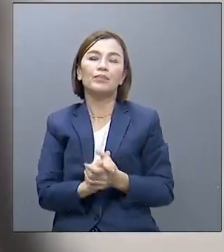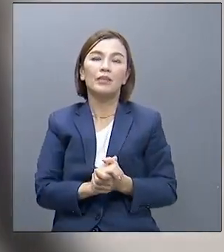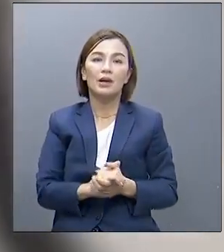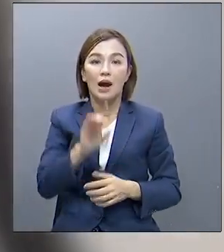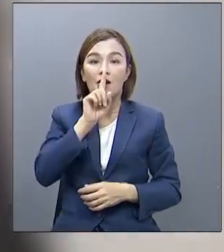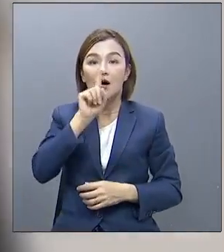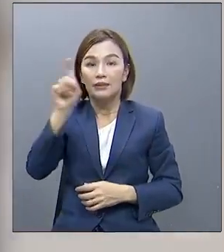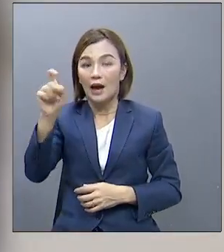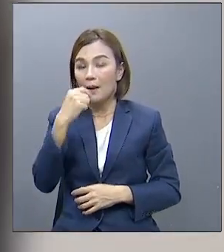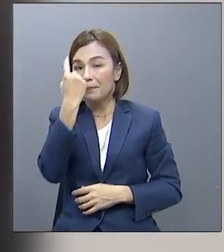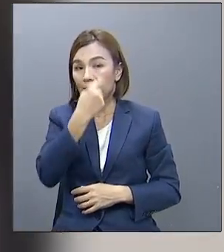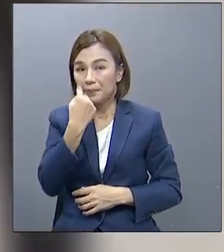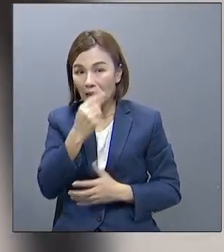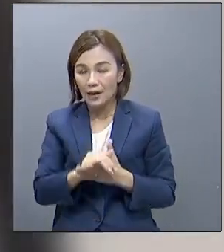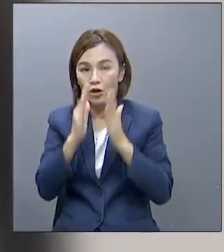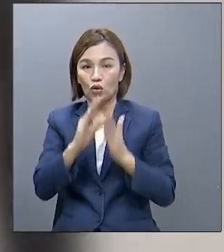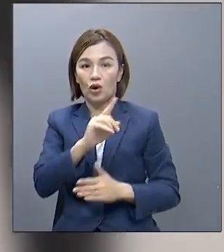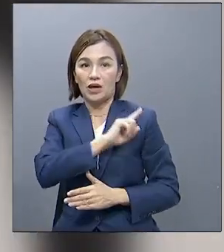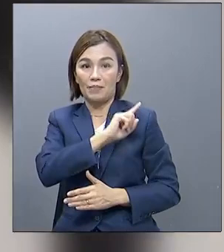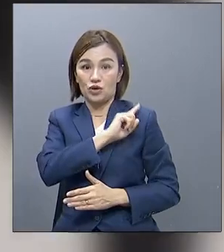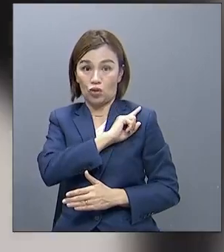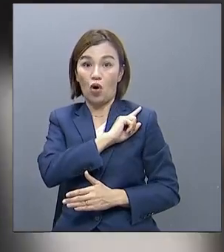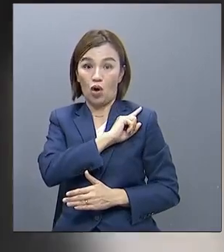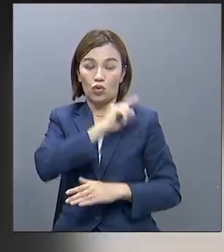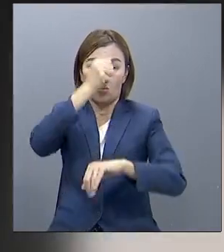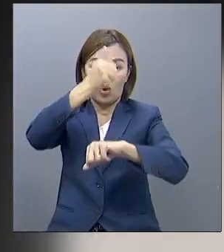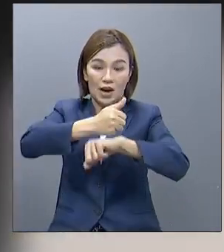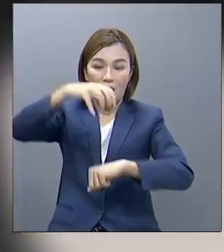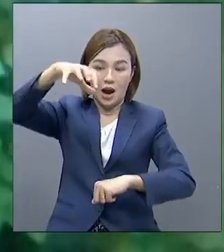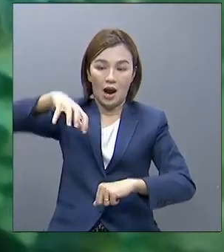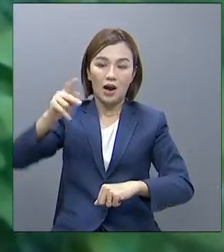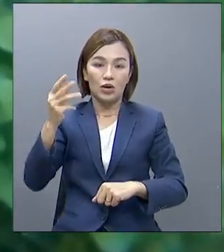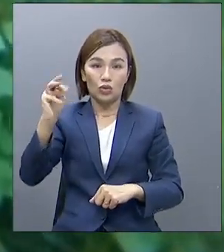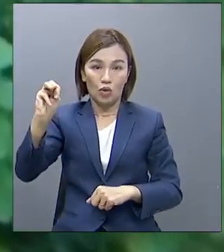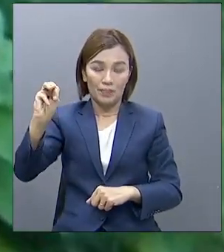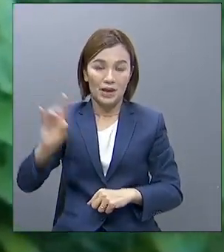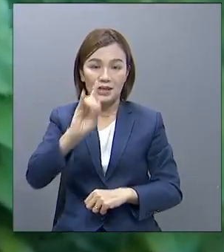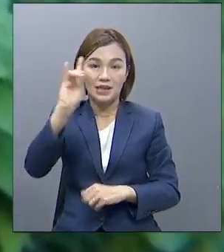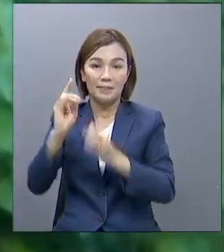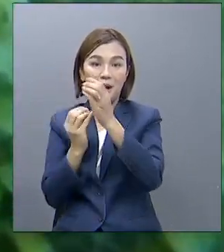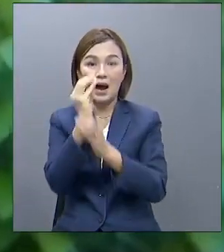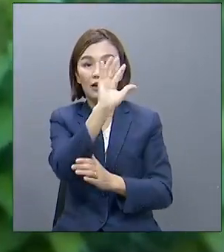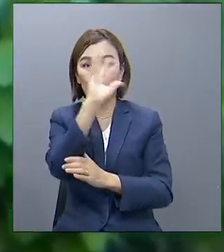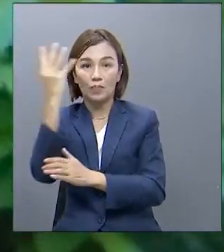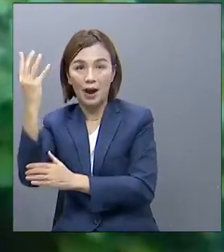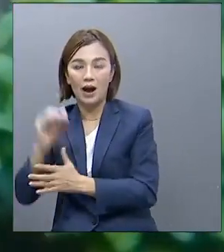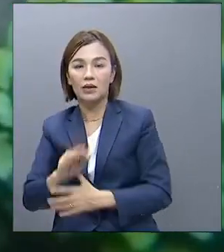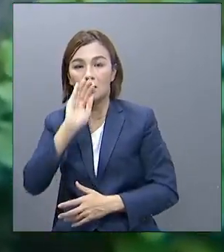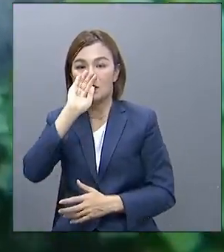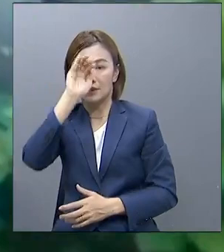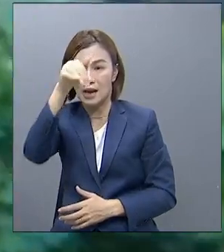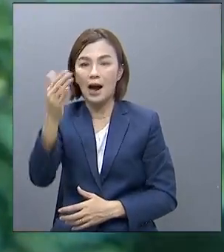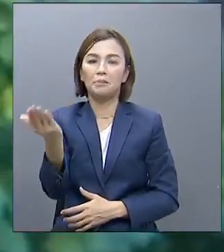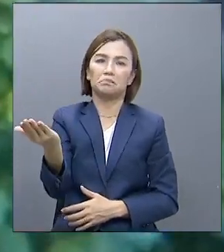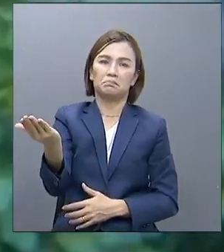เจริญชันสารักษาราชการแทนอธิบดีกรมอุทยานแห่งชาติสัตว์ป่าและพันธุ์พืชเกี่ยวกับพฤติกรรมของช้างในหลายพื้น